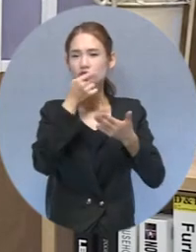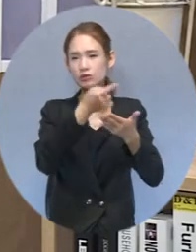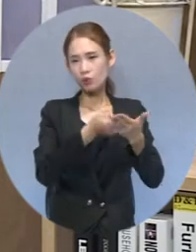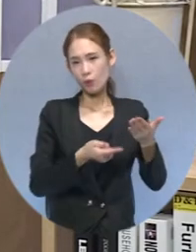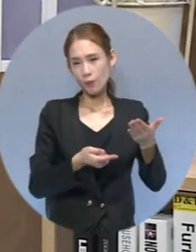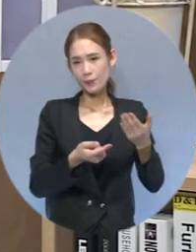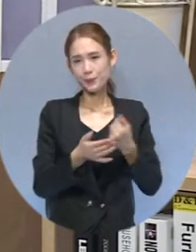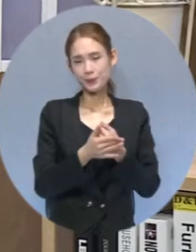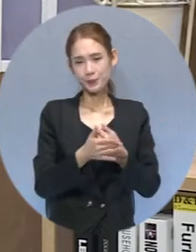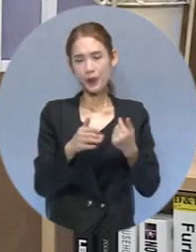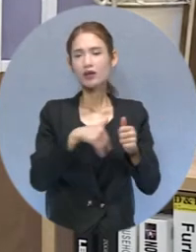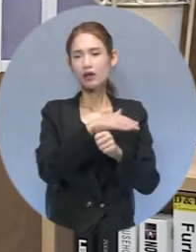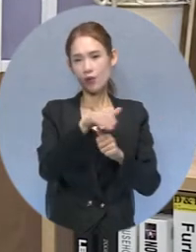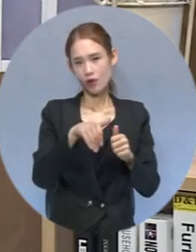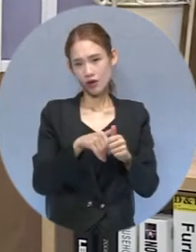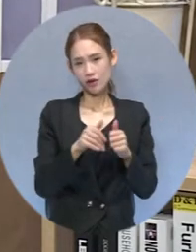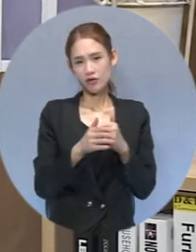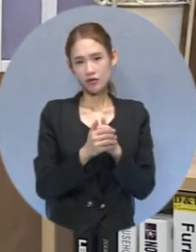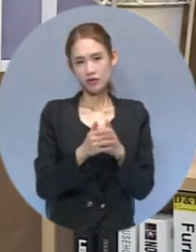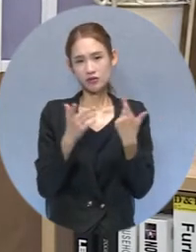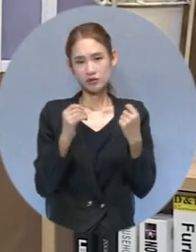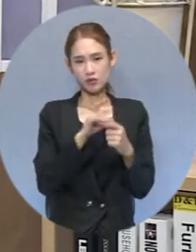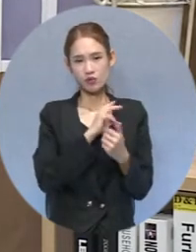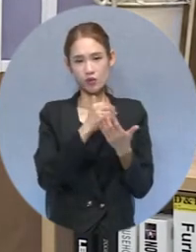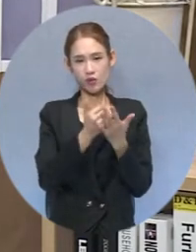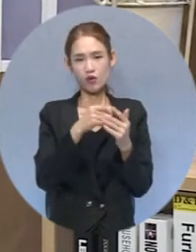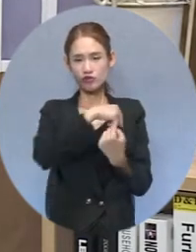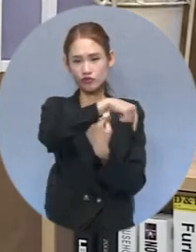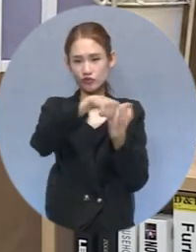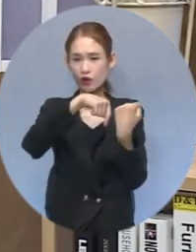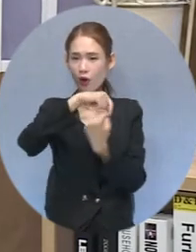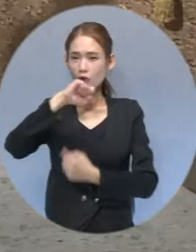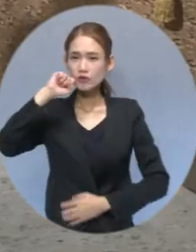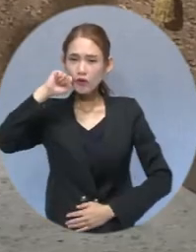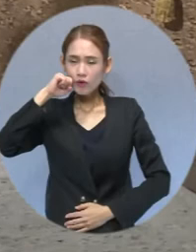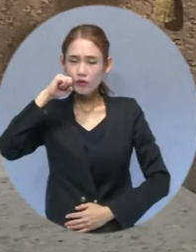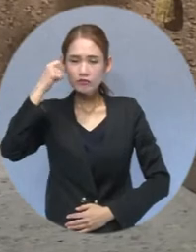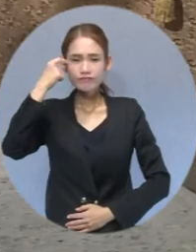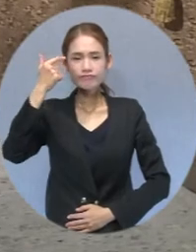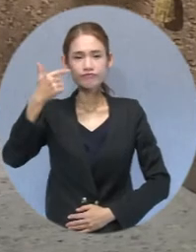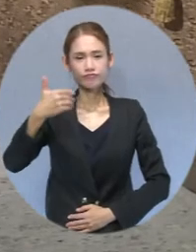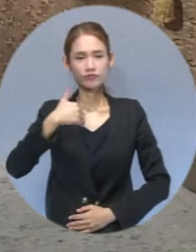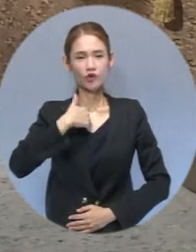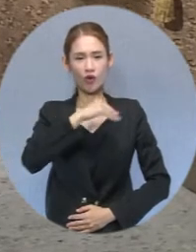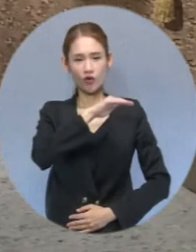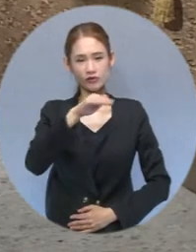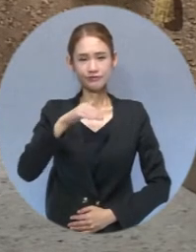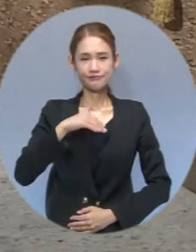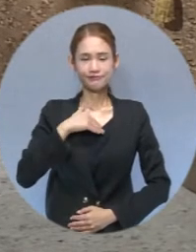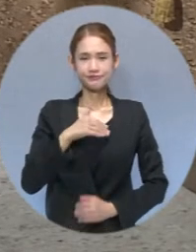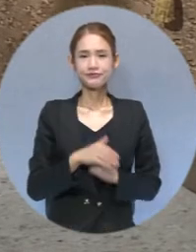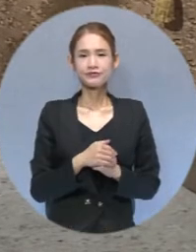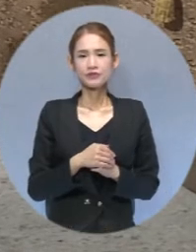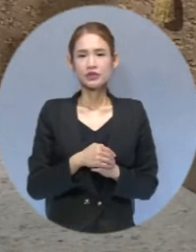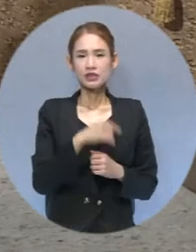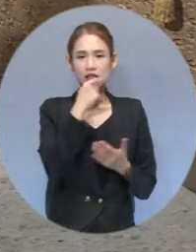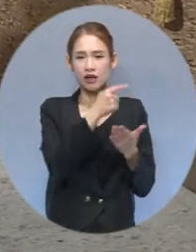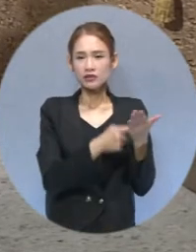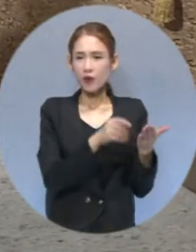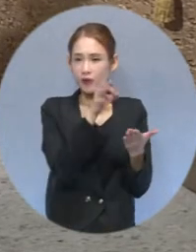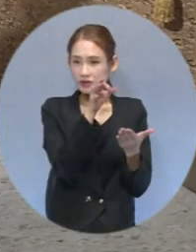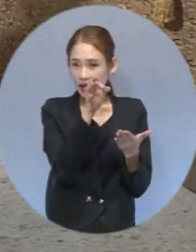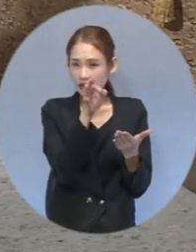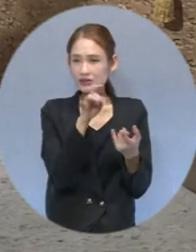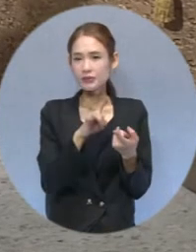상황이고 이에 따라서 좀 위원회 운영에도 어려움이 많으신가요? 일단은 저희는 이제 적자를